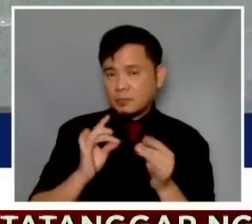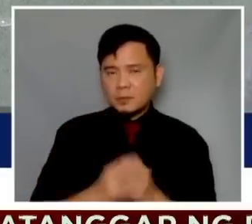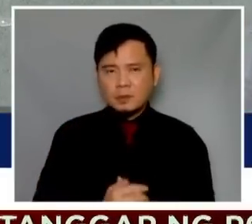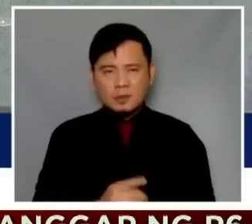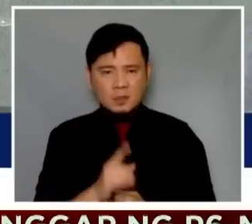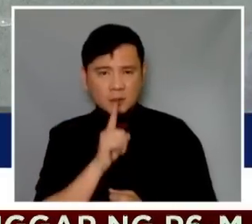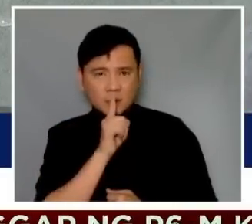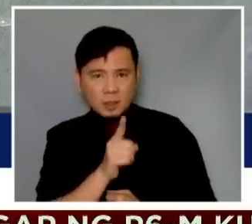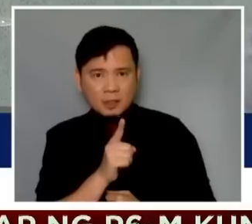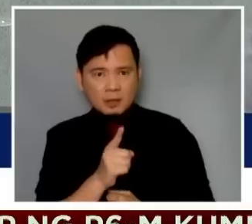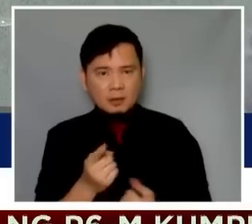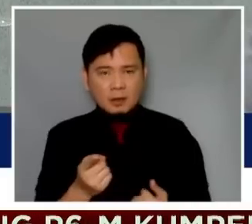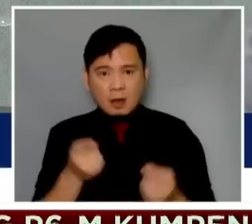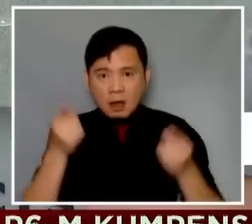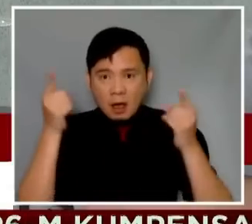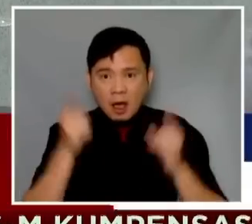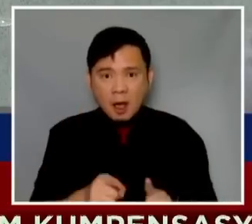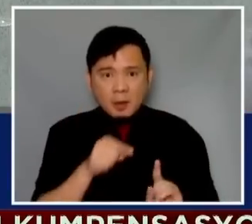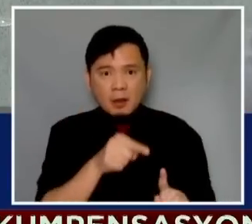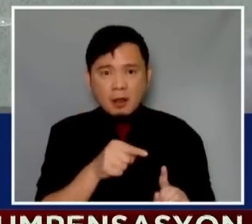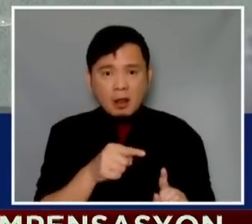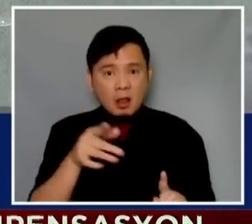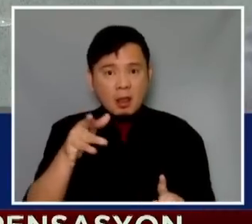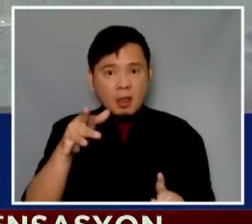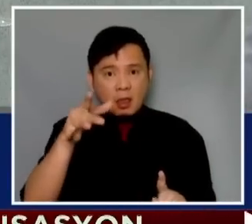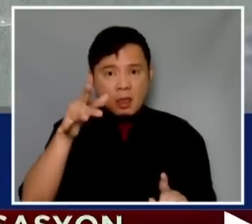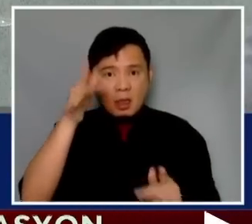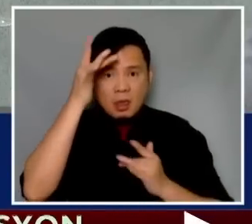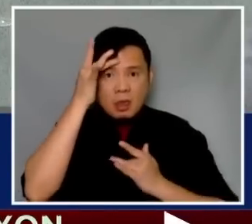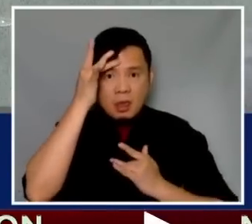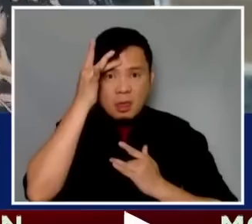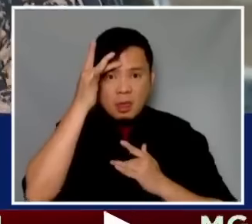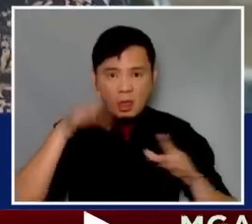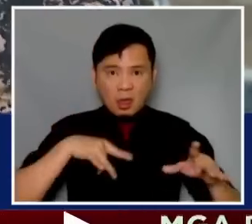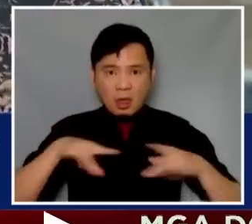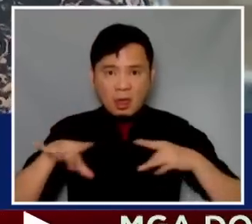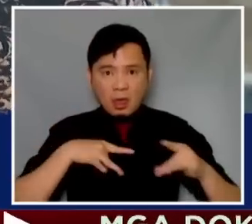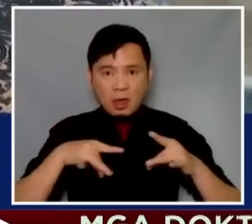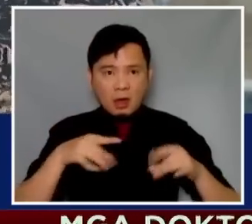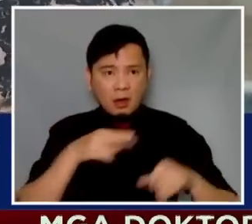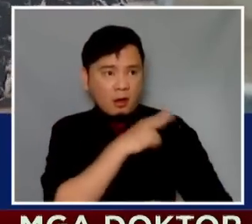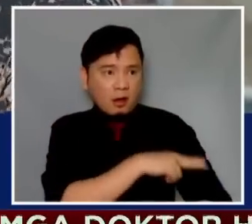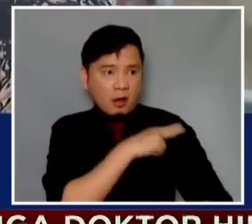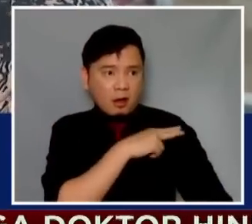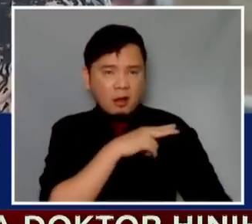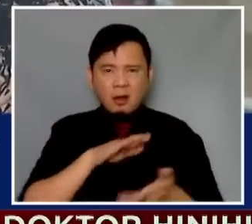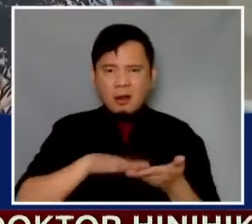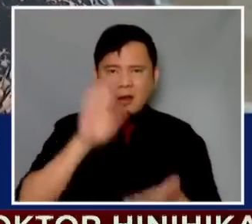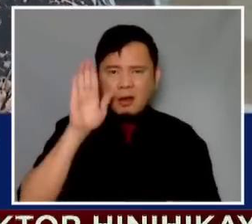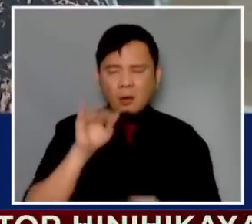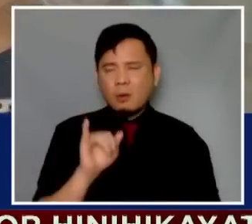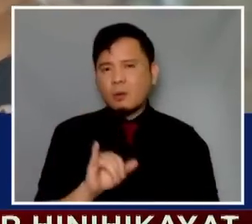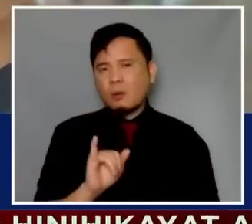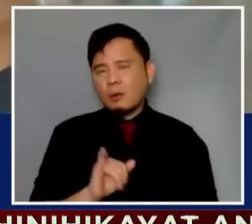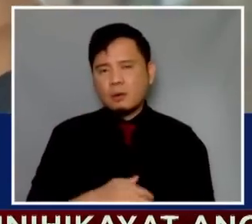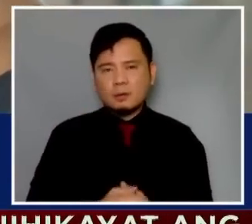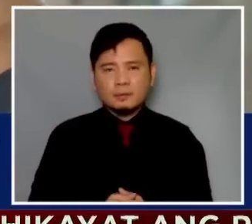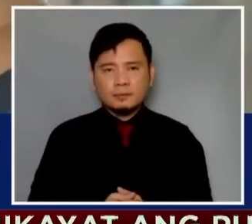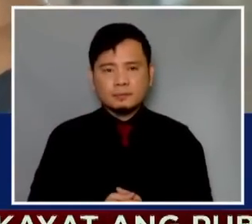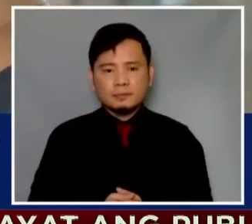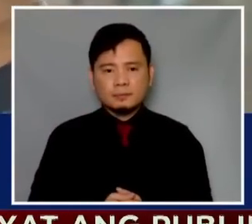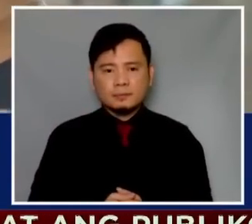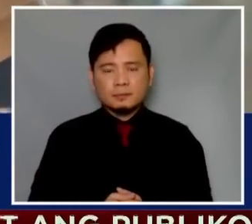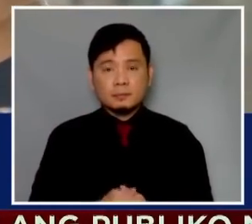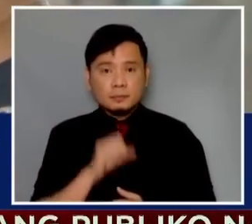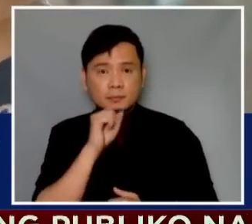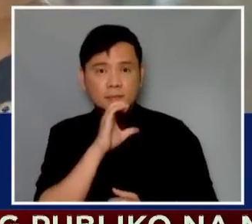doble o triple pa yung gagastusin mo dun sa sakit na marireceive mo. Ang senior citizen na si Aling Minerva, disidido